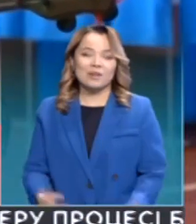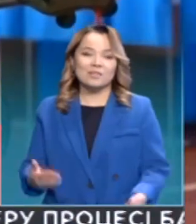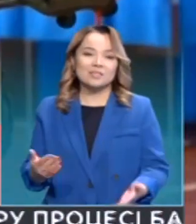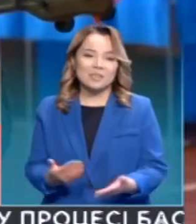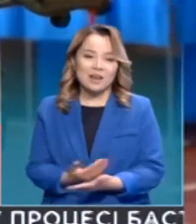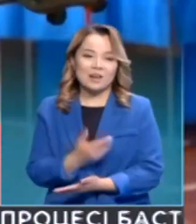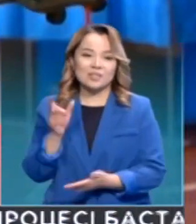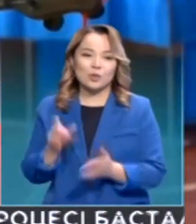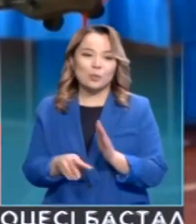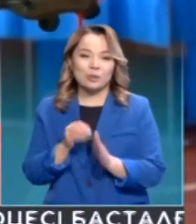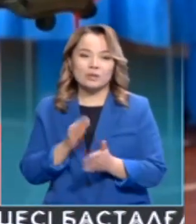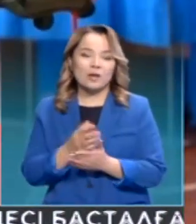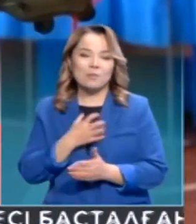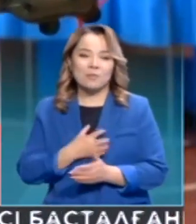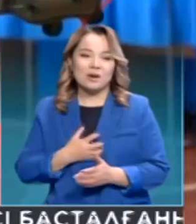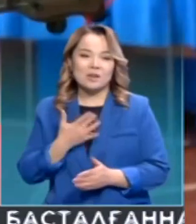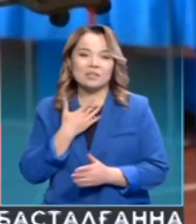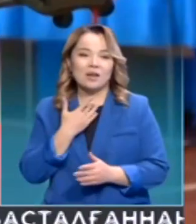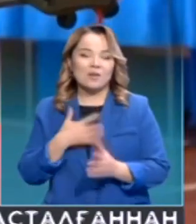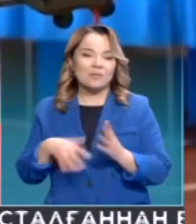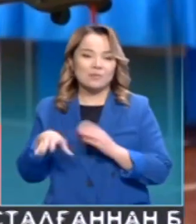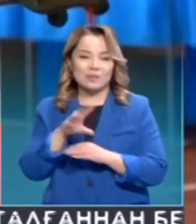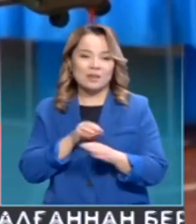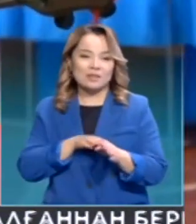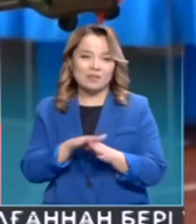маңызды бәріңіздің дауысыңыз айқай